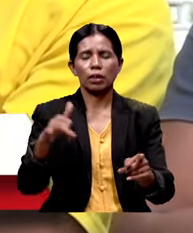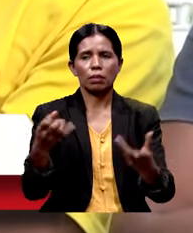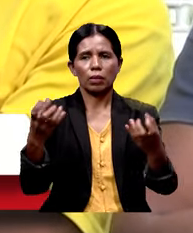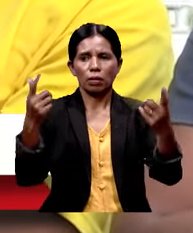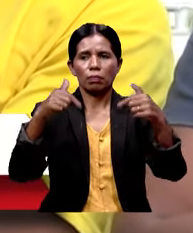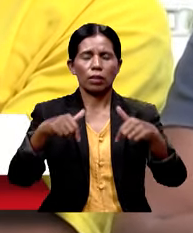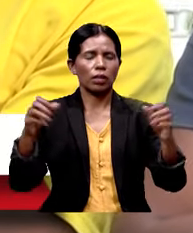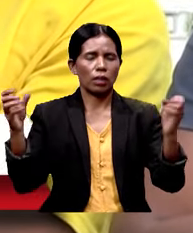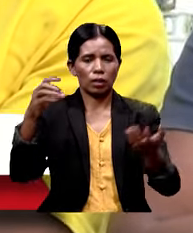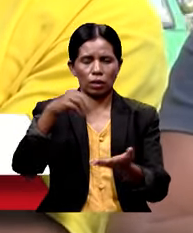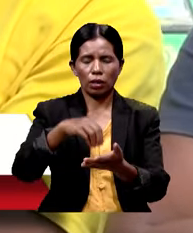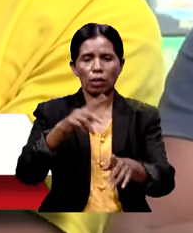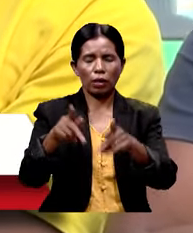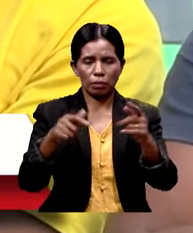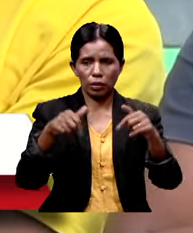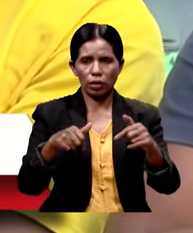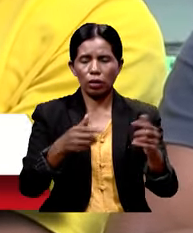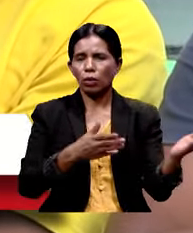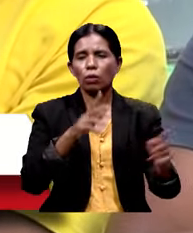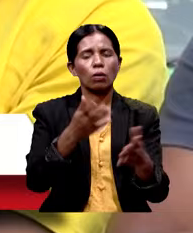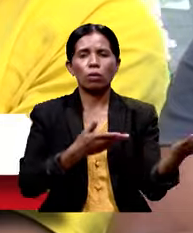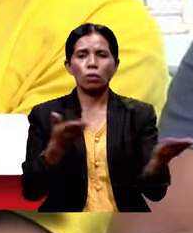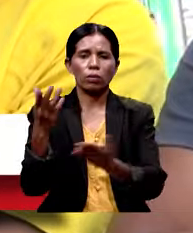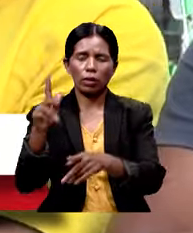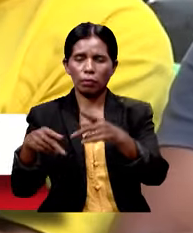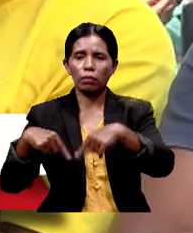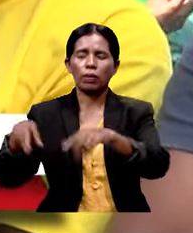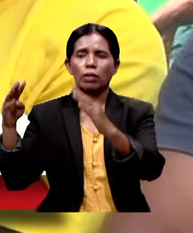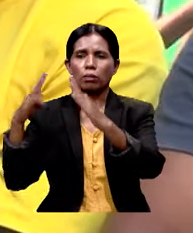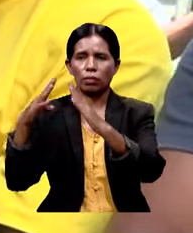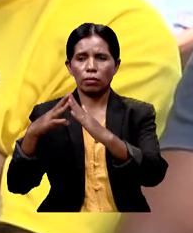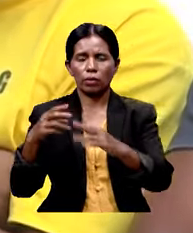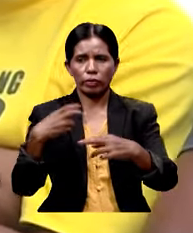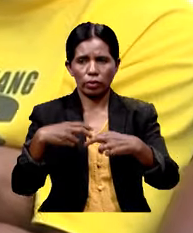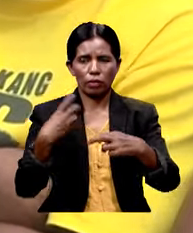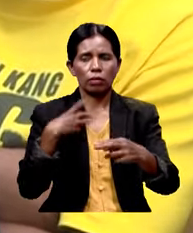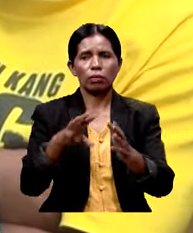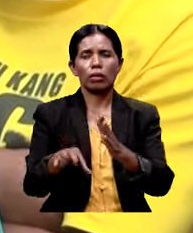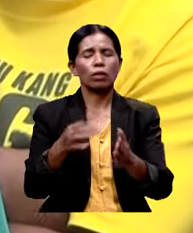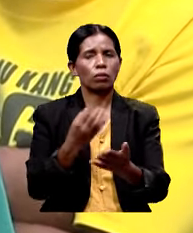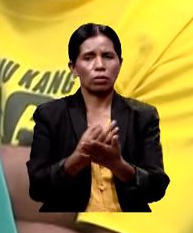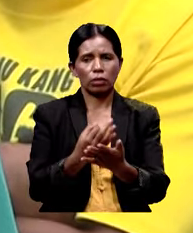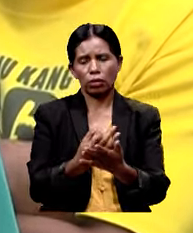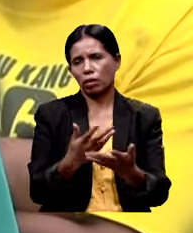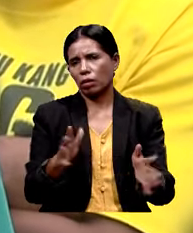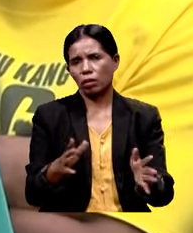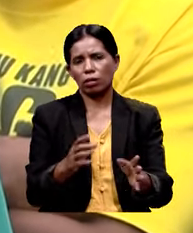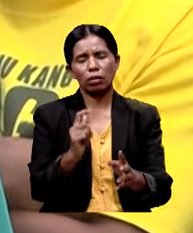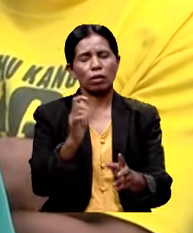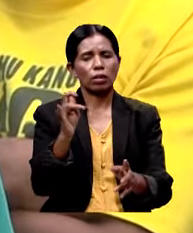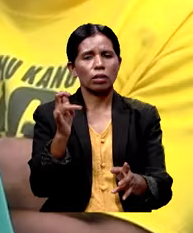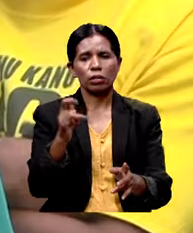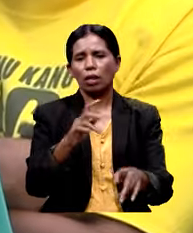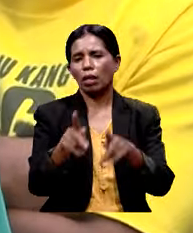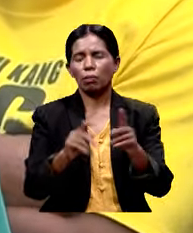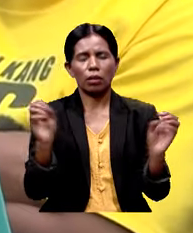nunca hatun penumpa ser lor lor set penumpa ser nene. Ebe dificuldade ba ami atu hetan penumpa ne tamba amse taxi para nene nunca hetan